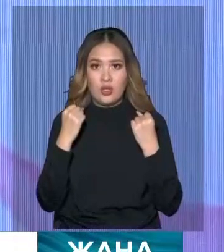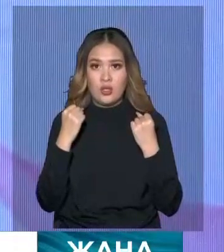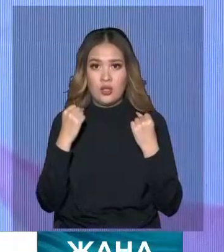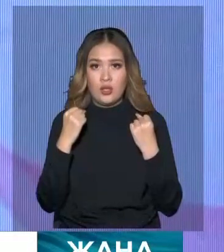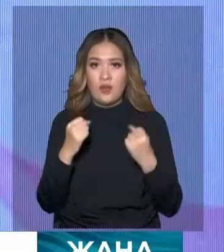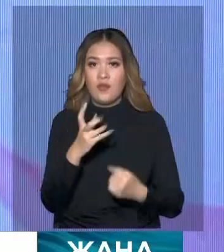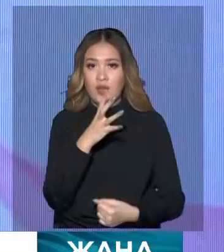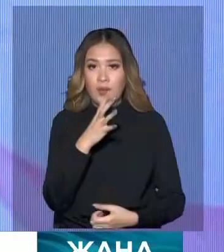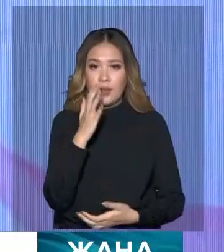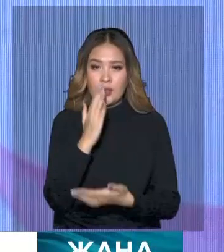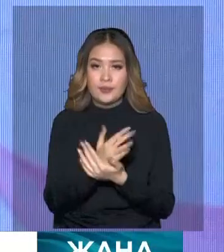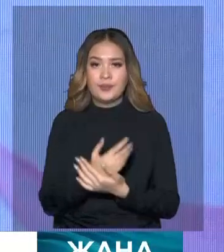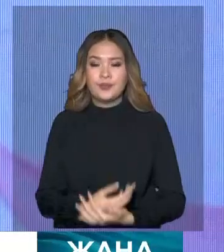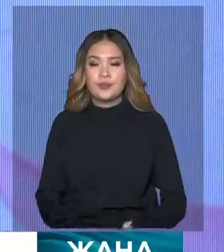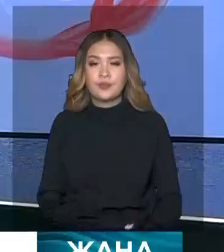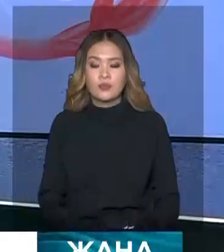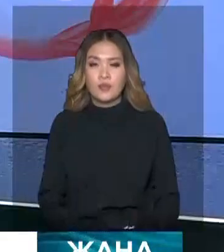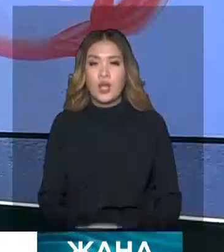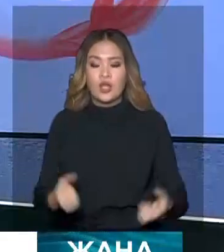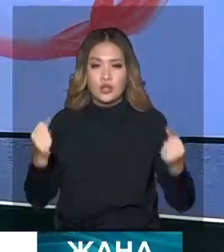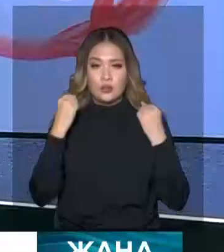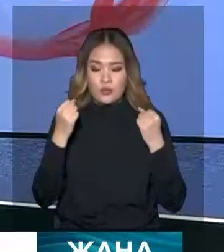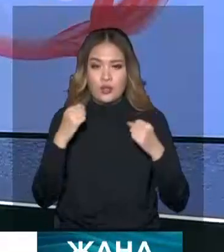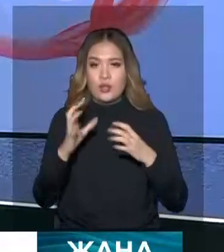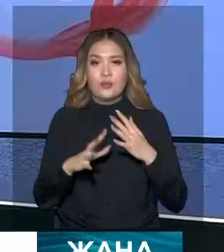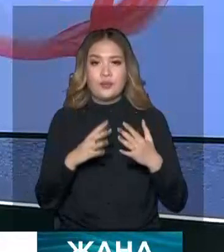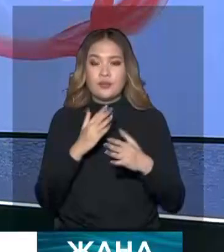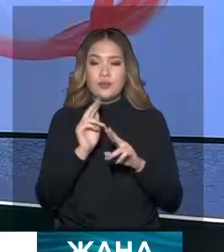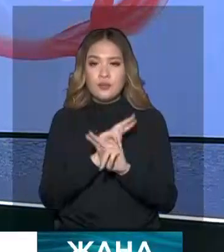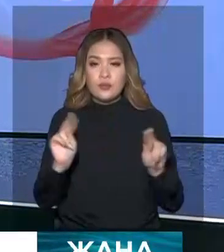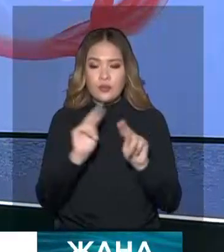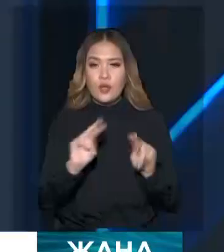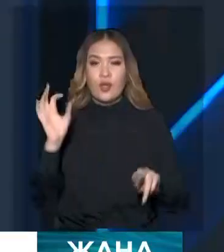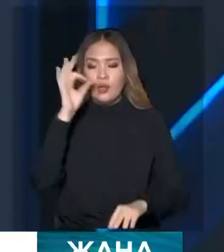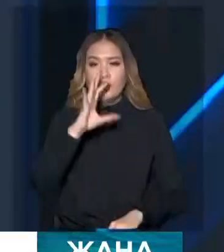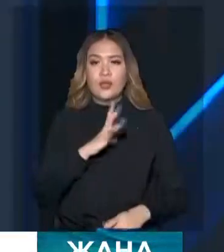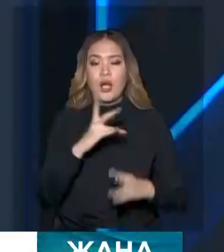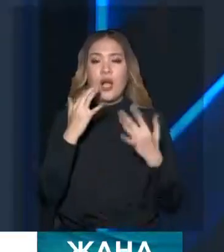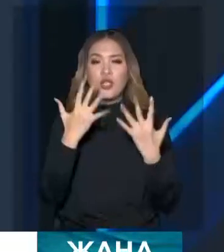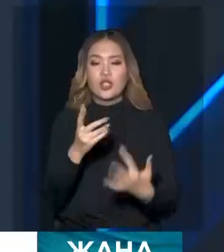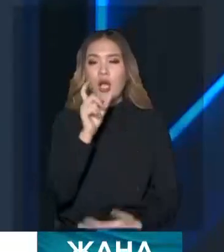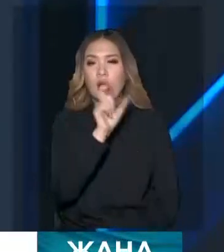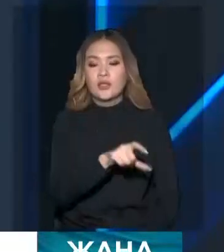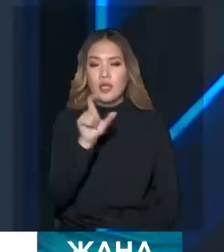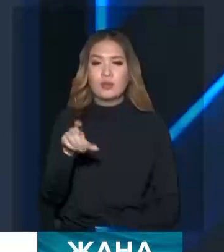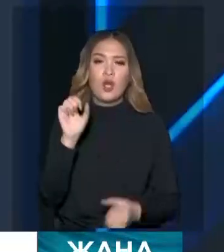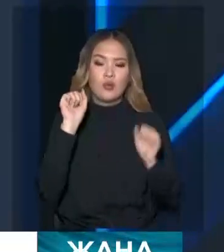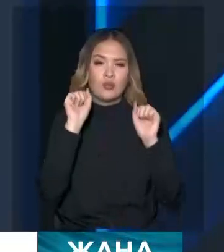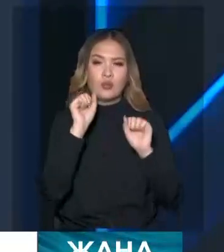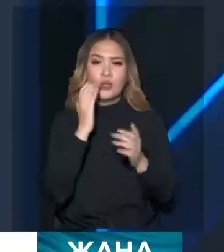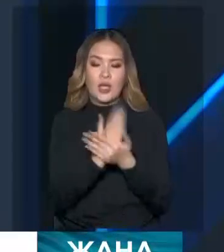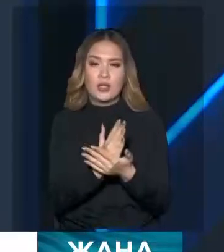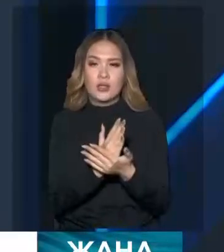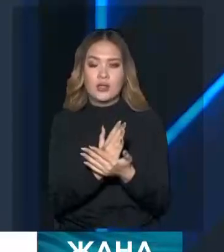спорттық уақыты кесе. Жаңа спорт нұсқаушысы деп жатырсыз ғой енді. Жалпы қанша адам осы санатқа келеді шамамен? Қанша